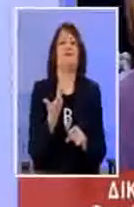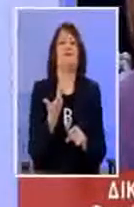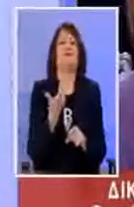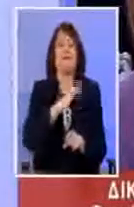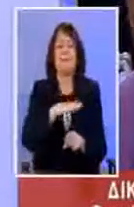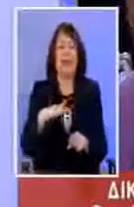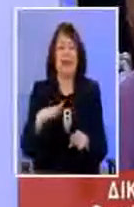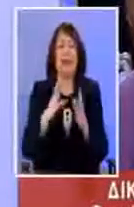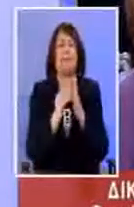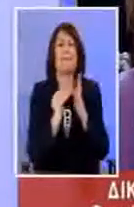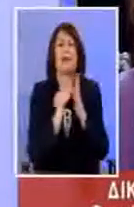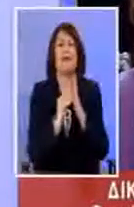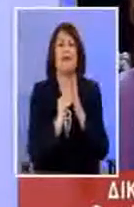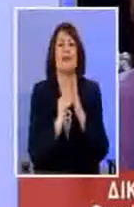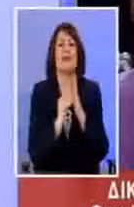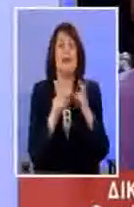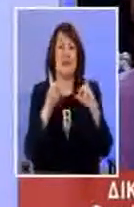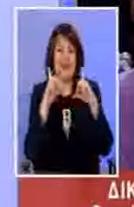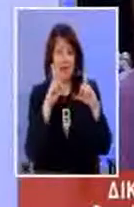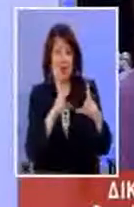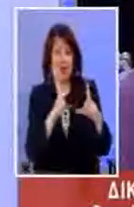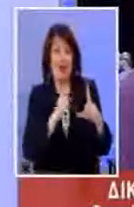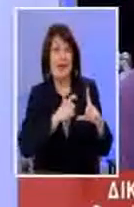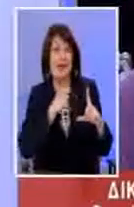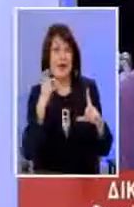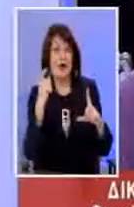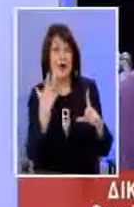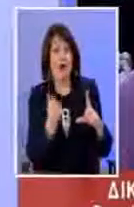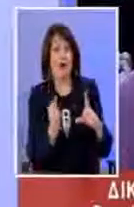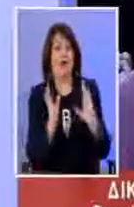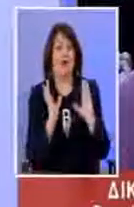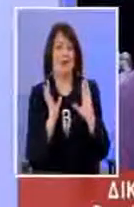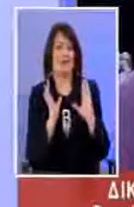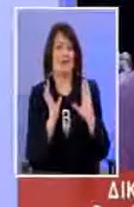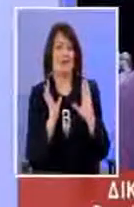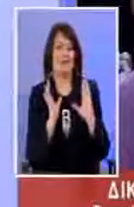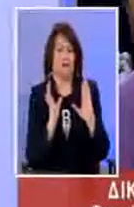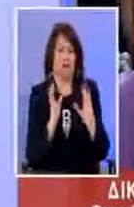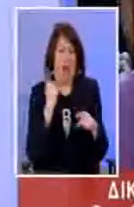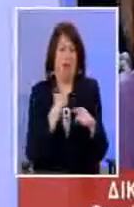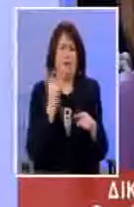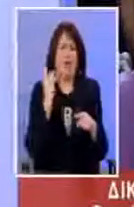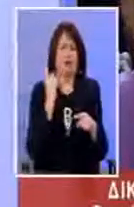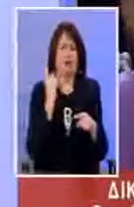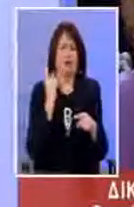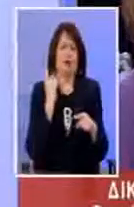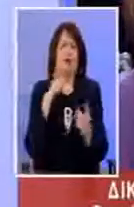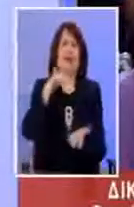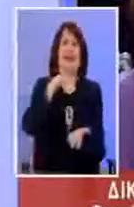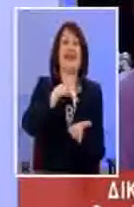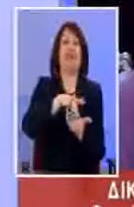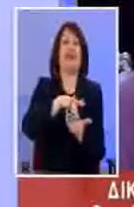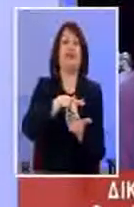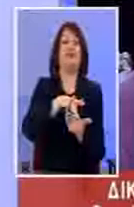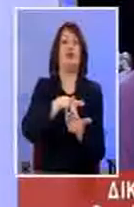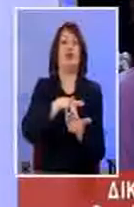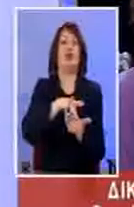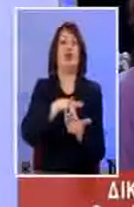σε καλό επίπεδο εικόνα και ήχο. Με αυτόν τον τρόπο, αν δημιουργήσουμε σε ένα μεγάλο αστικό κέντρο ένα